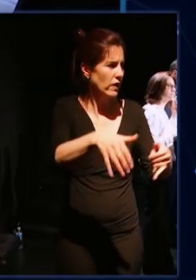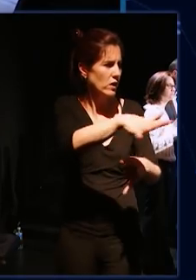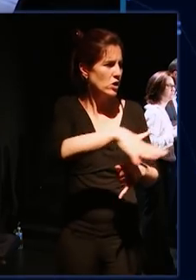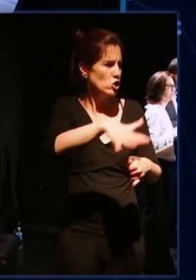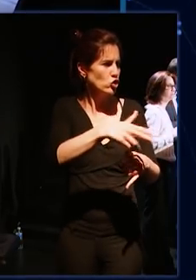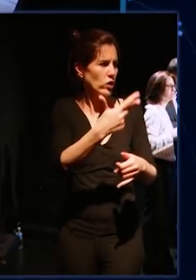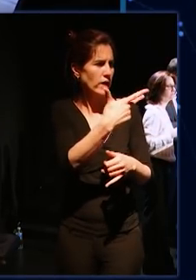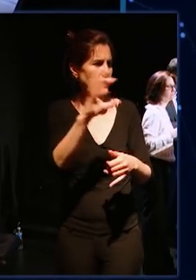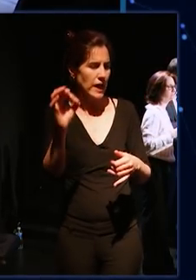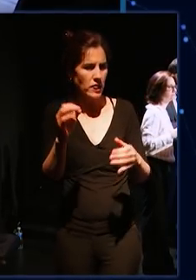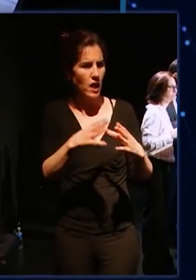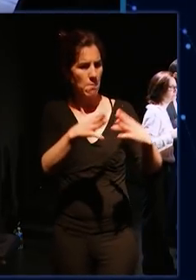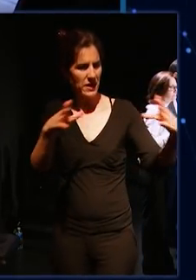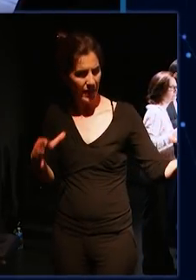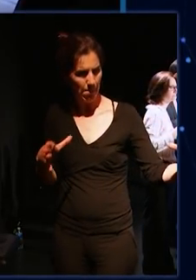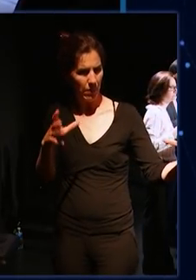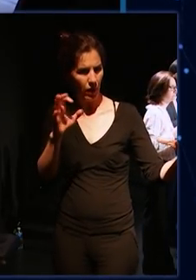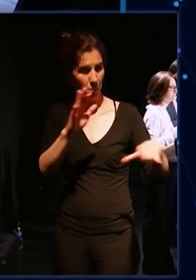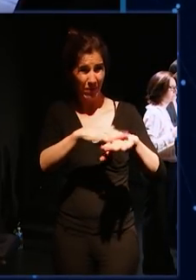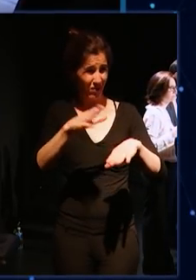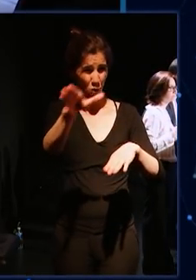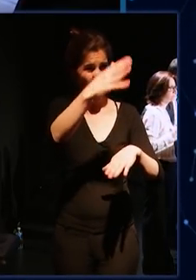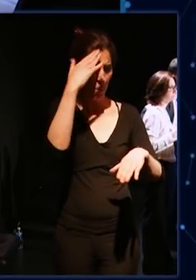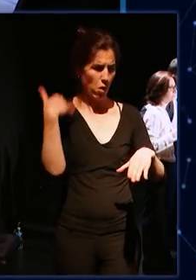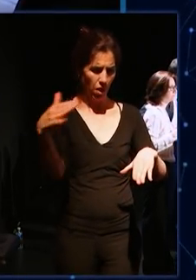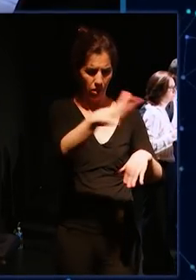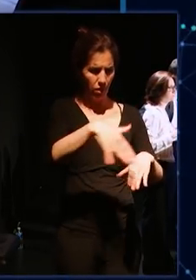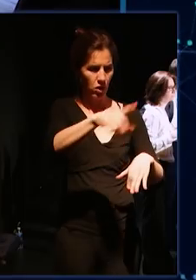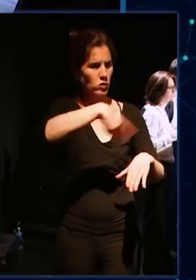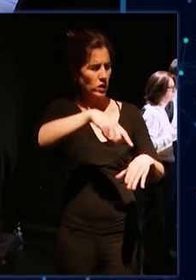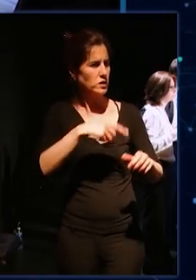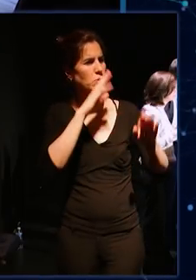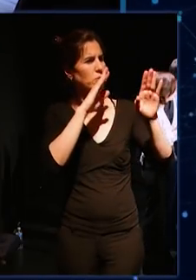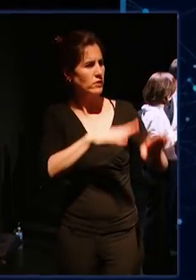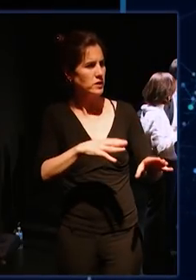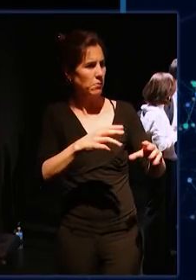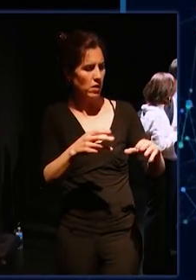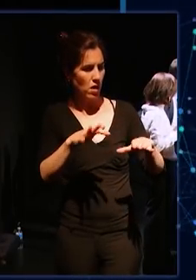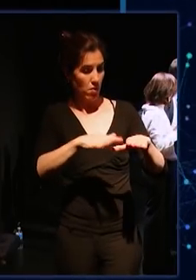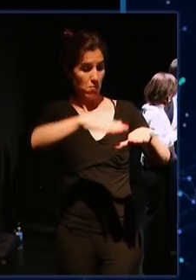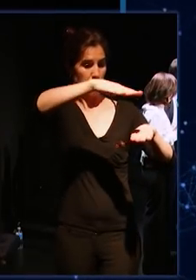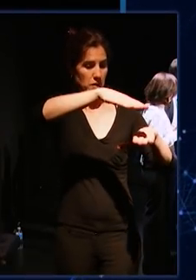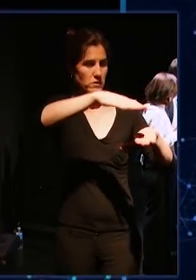més àmplies o esteses a tot el municipi. Som els de les plataformes i els passos elevats